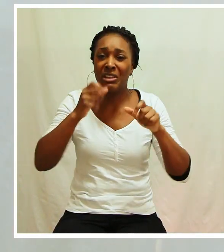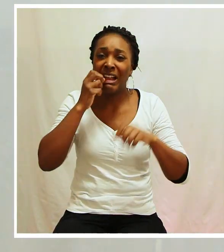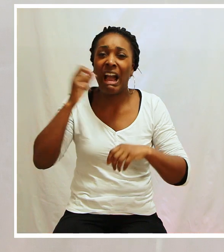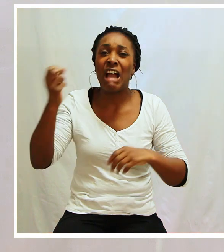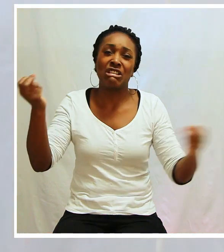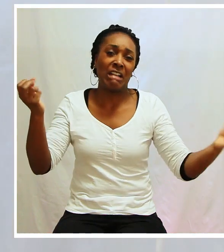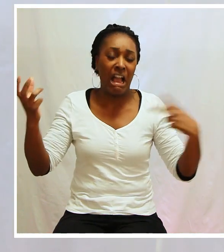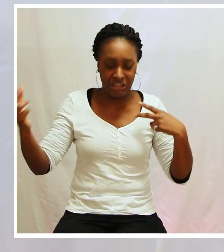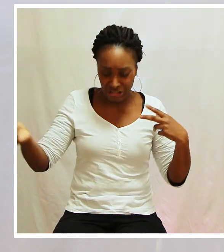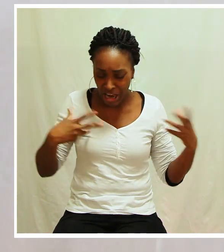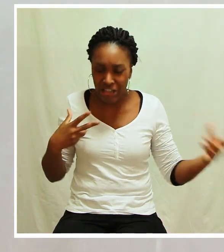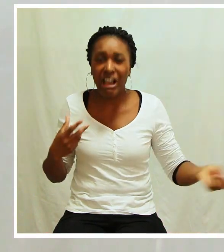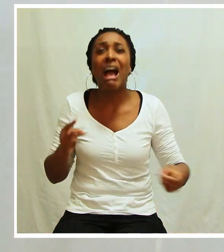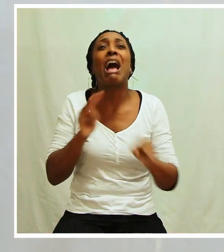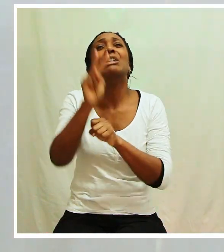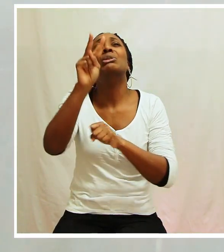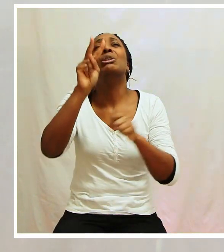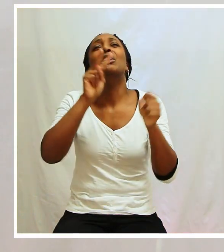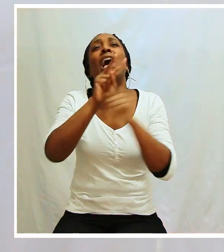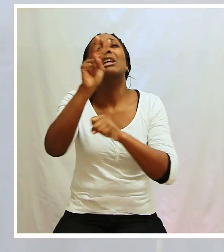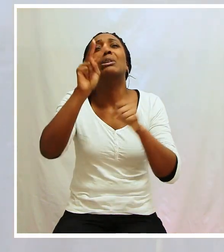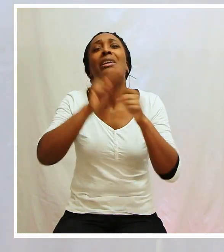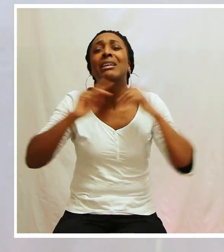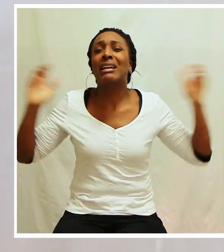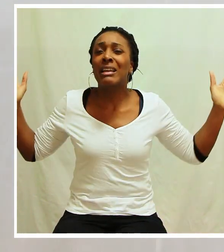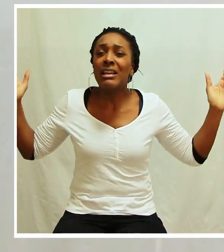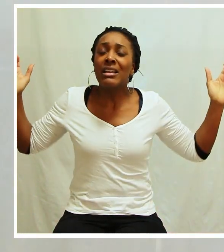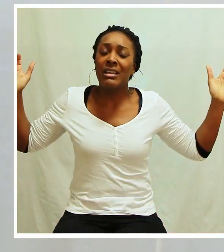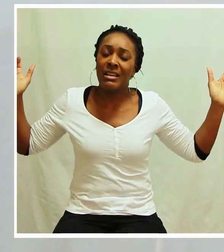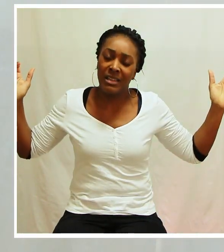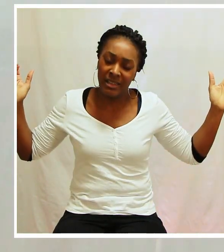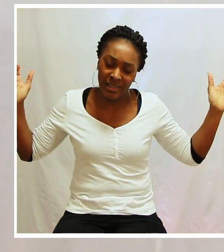dessus. On a continué à l'insulter alors qu'il était en train de mourir.